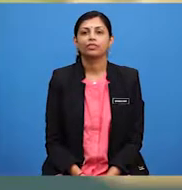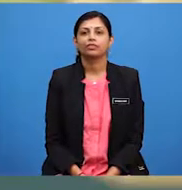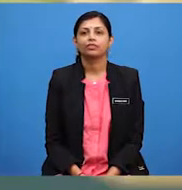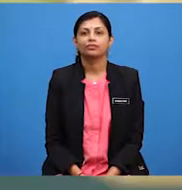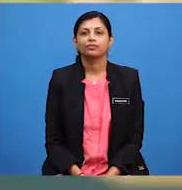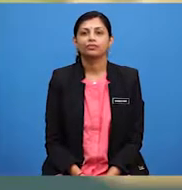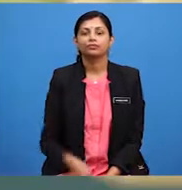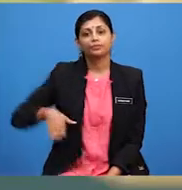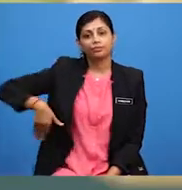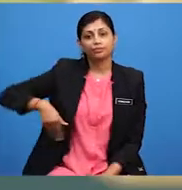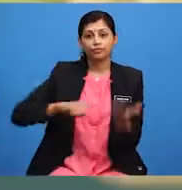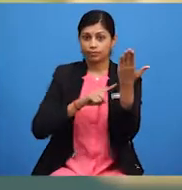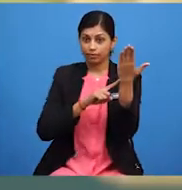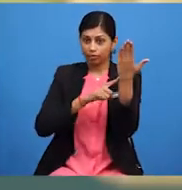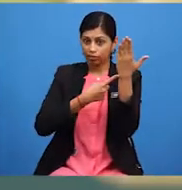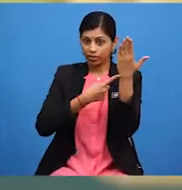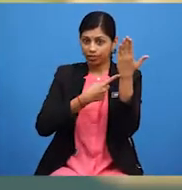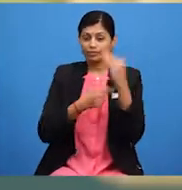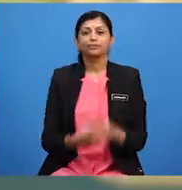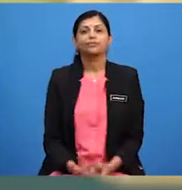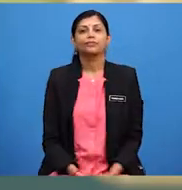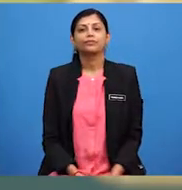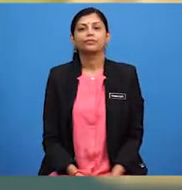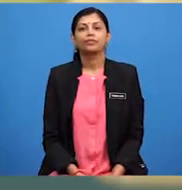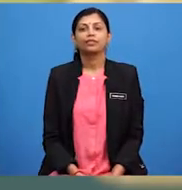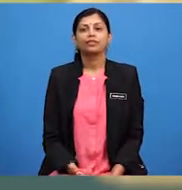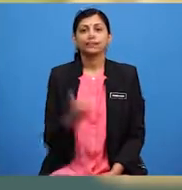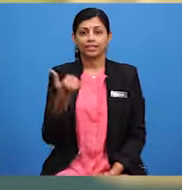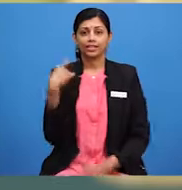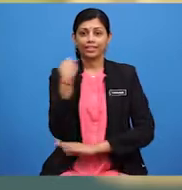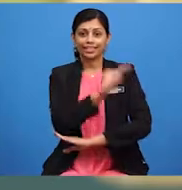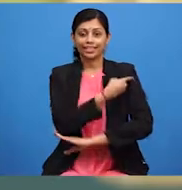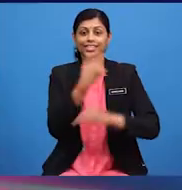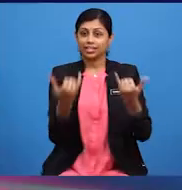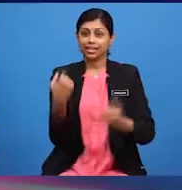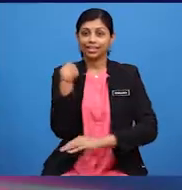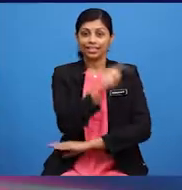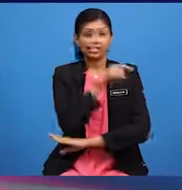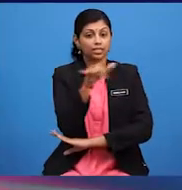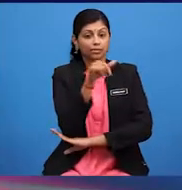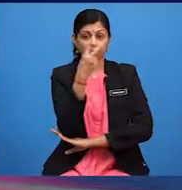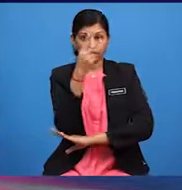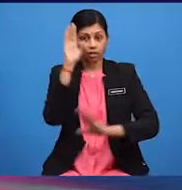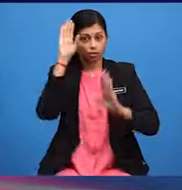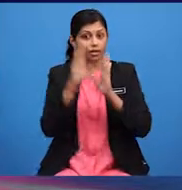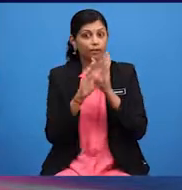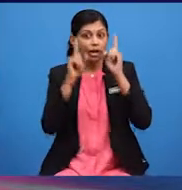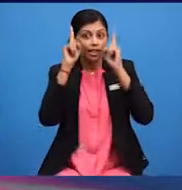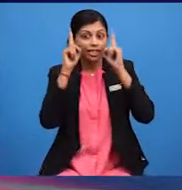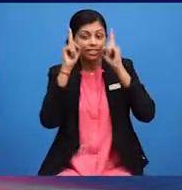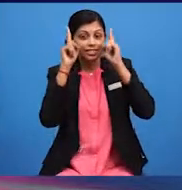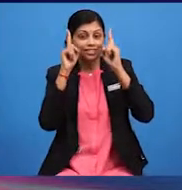Sebelum memulakan pembelajaran, marilah sama-sama kita melihat gambar yang dipaparkan